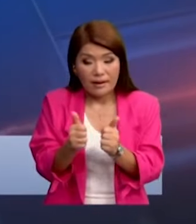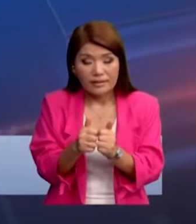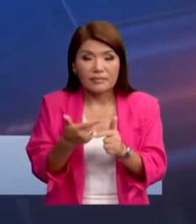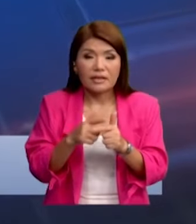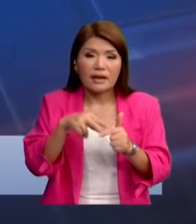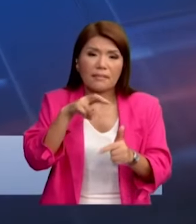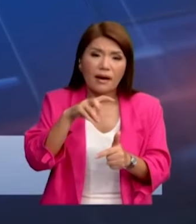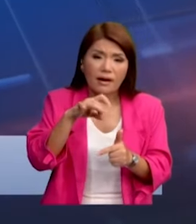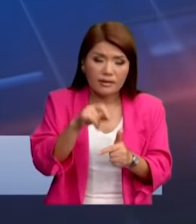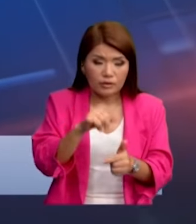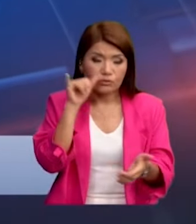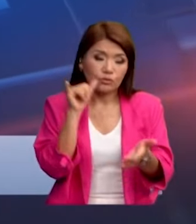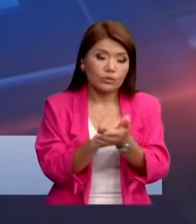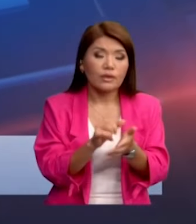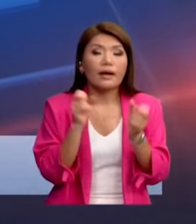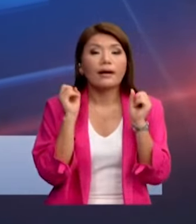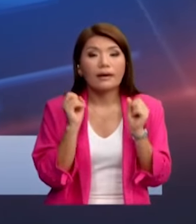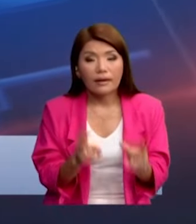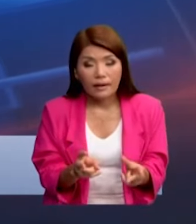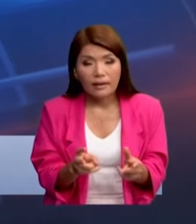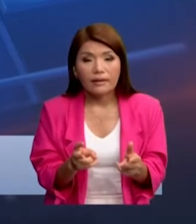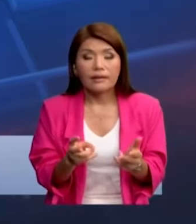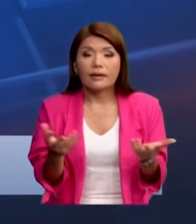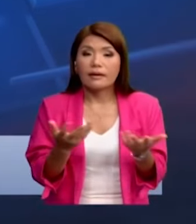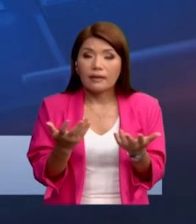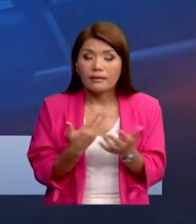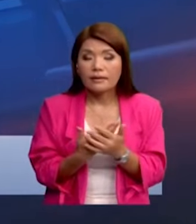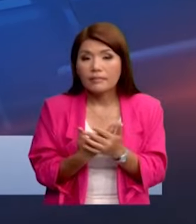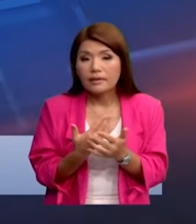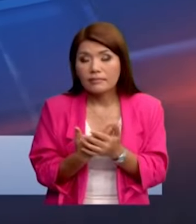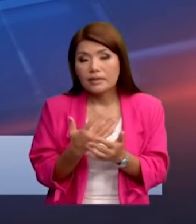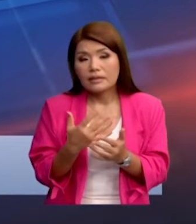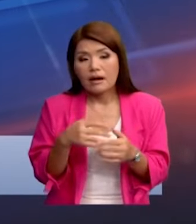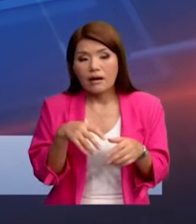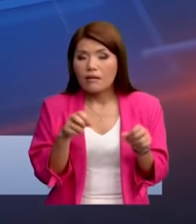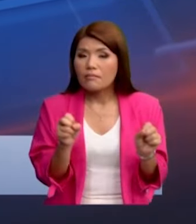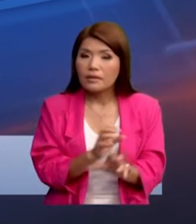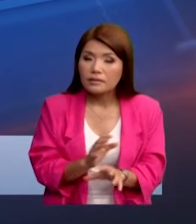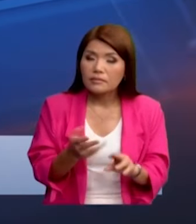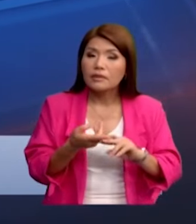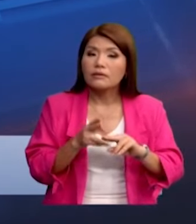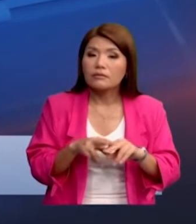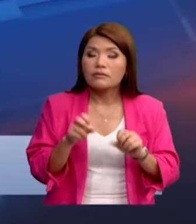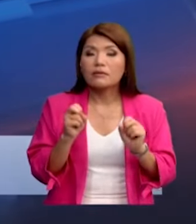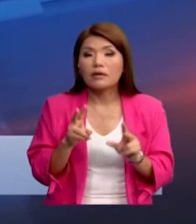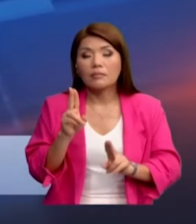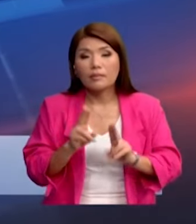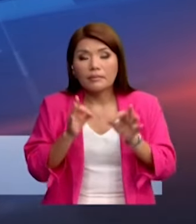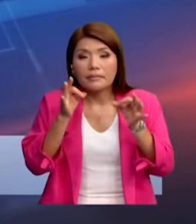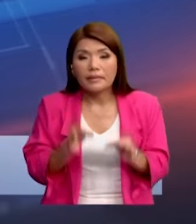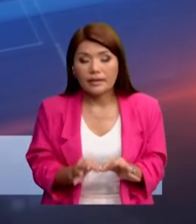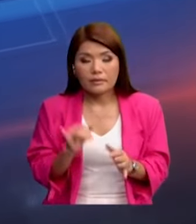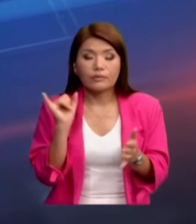қағидалар қарастырылды. Қалай орналастыру керек және де қалай бізде безопасно орналастыру керек бойынша